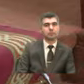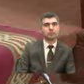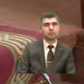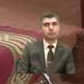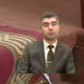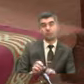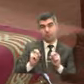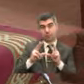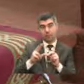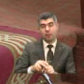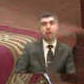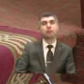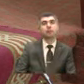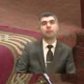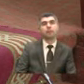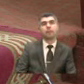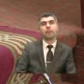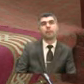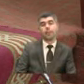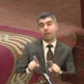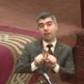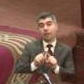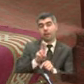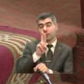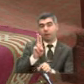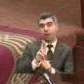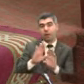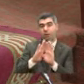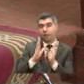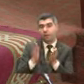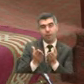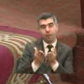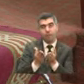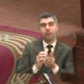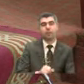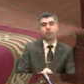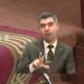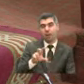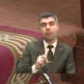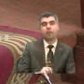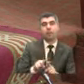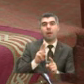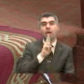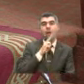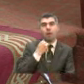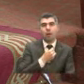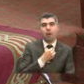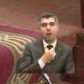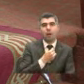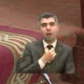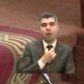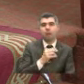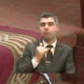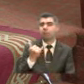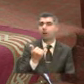بالفعل كما قلتم السيد النائب المحترم، هذا يسائلنا جميعا، واعلم ان الحكومه ما غادي تدخر حتى شي جهد من